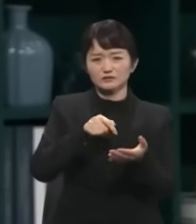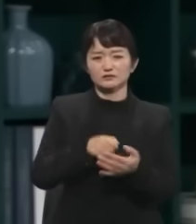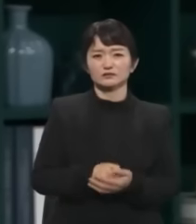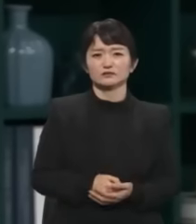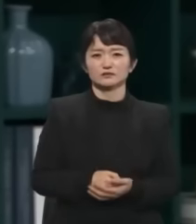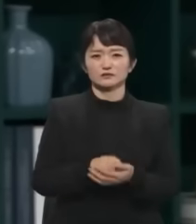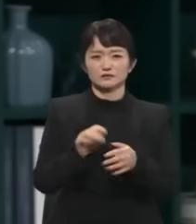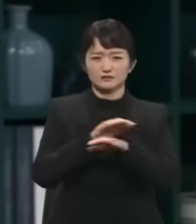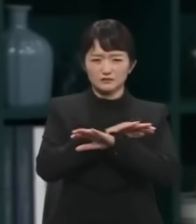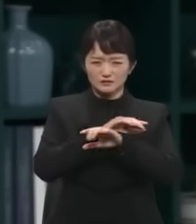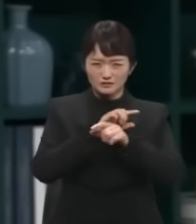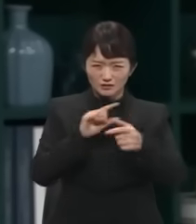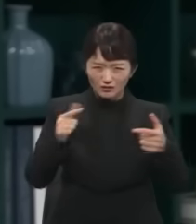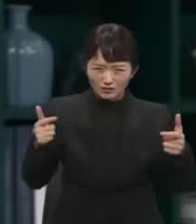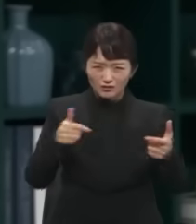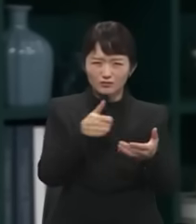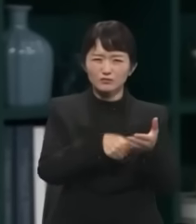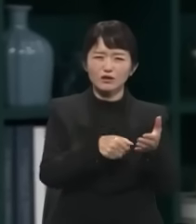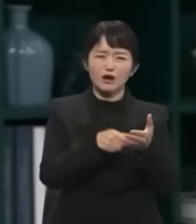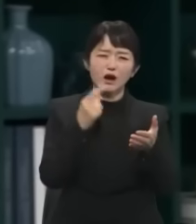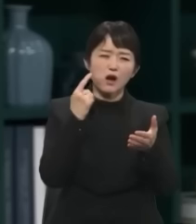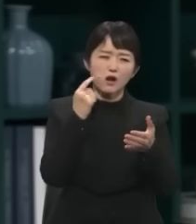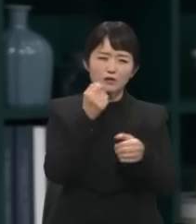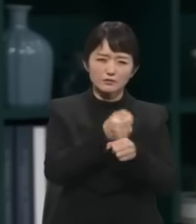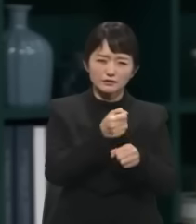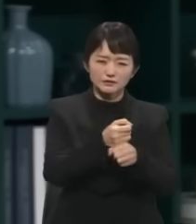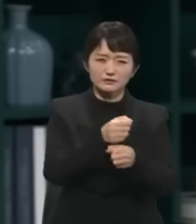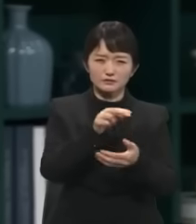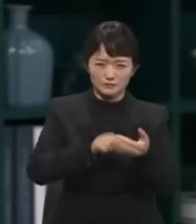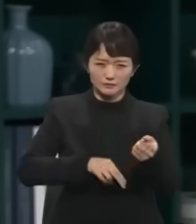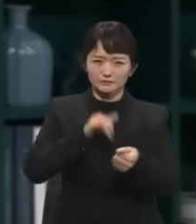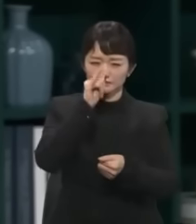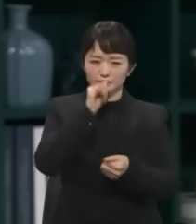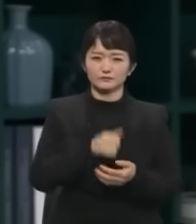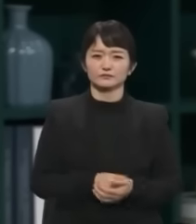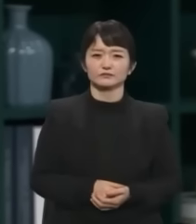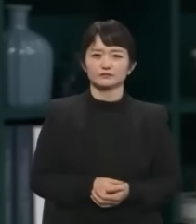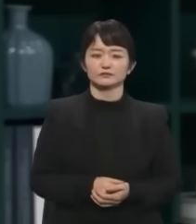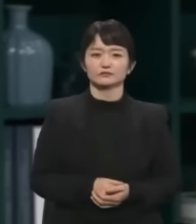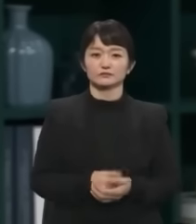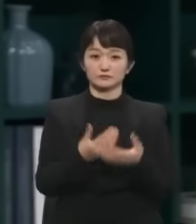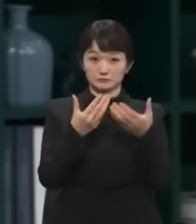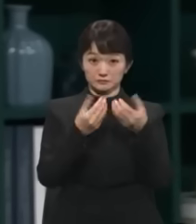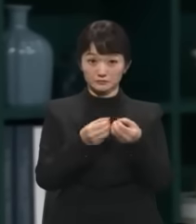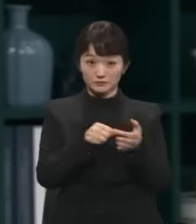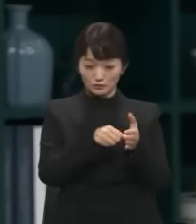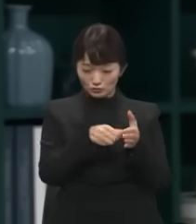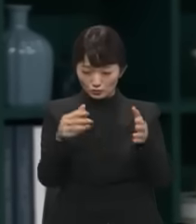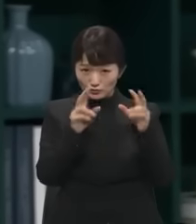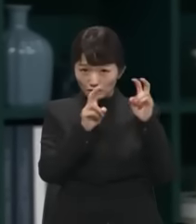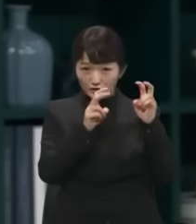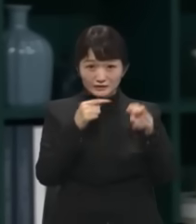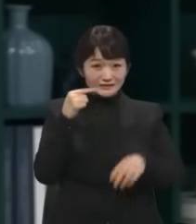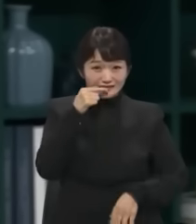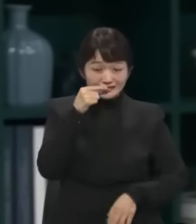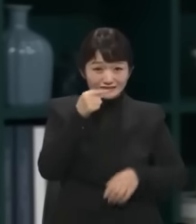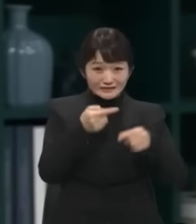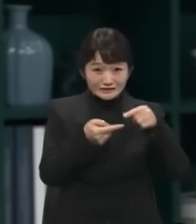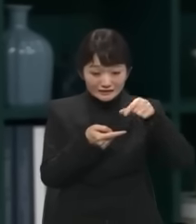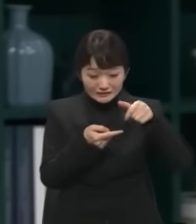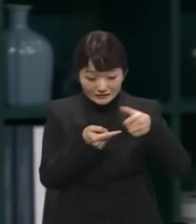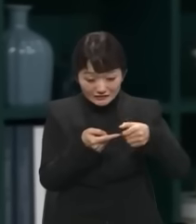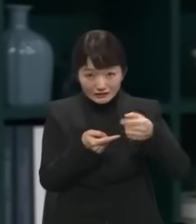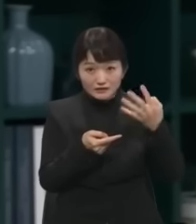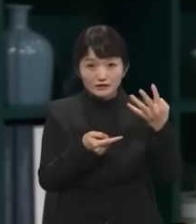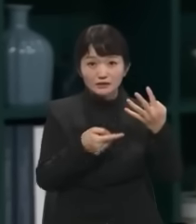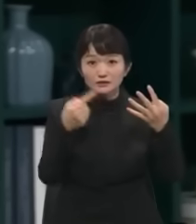온갖 물건들이 이제 가짜로 제작돼서 유통이 되고 있는데 뭐 한 예로 유명 업체 치약이 4개에